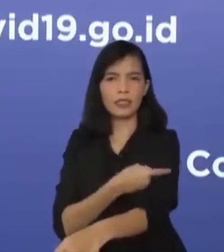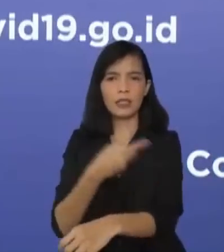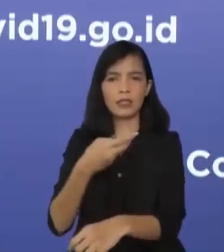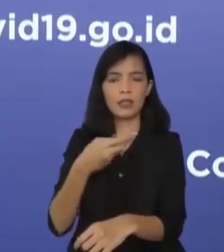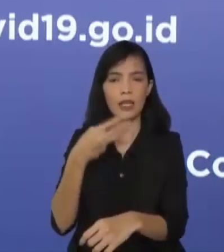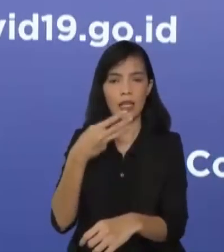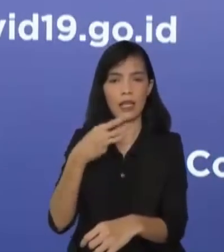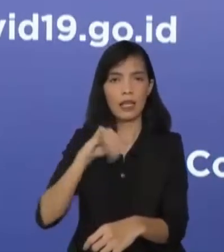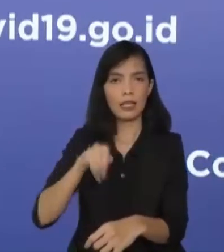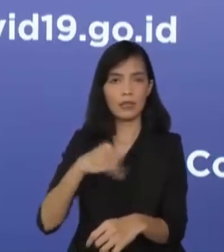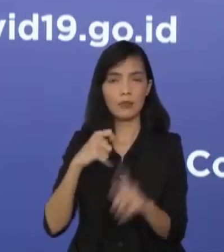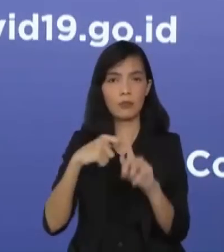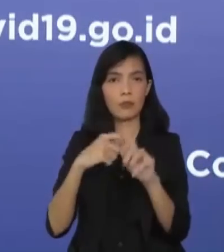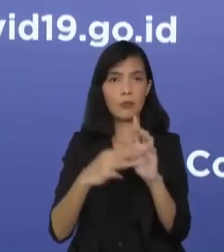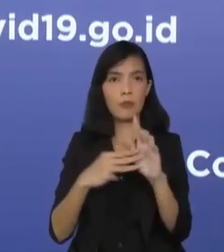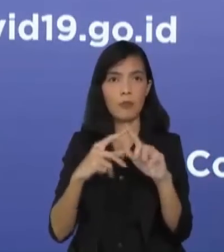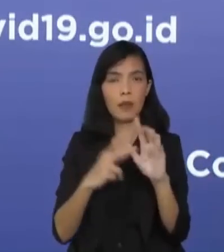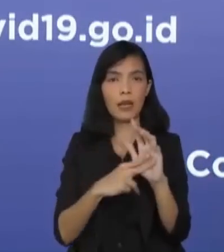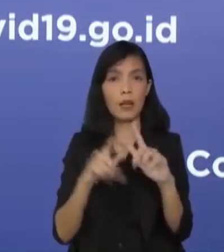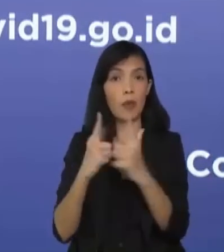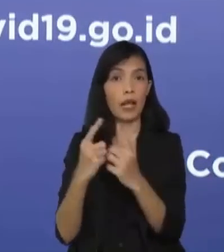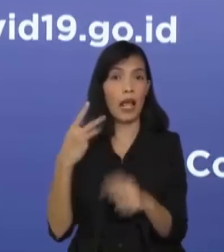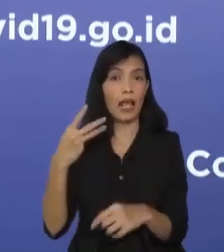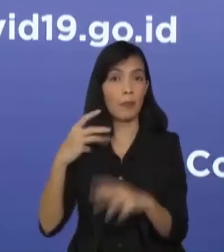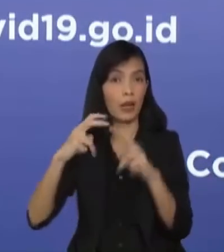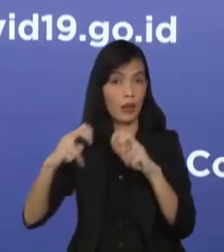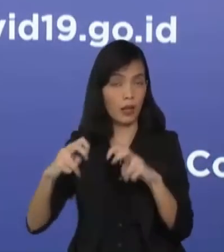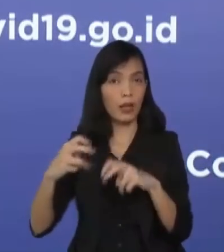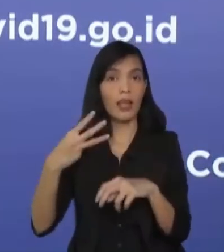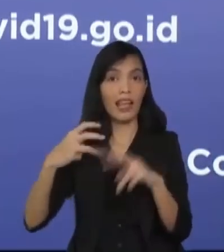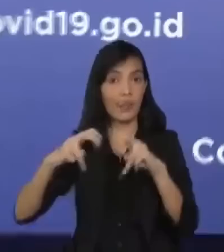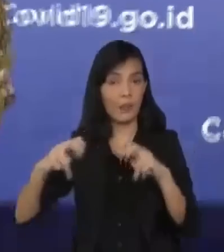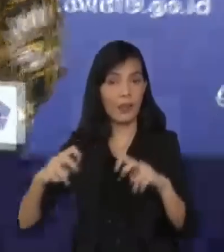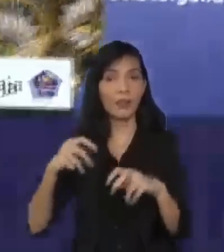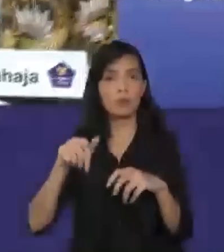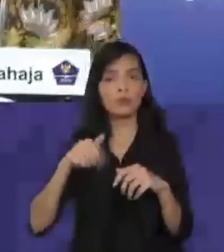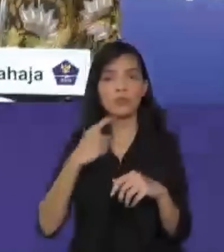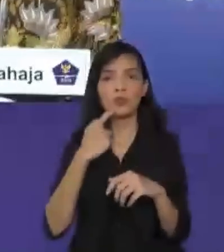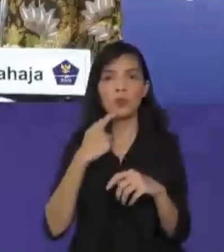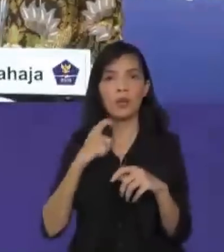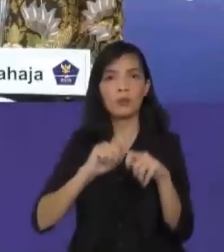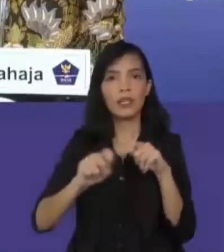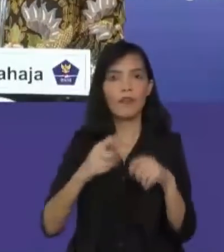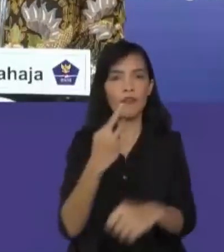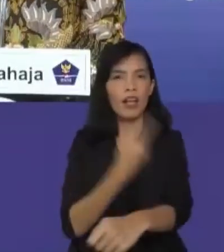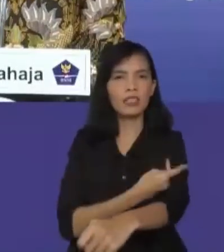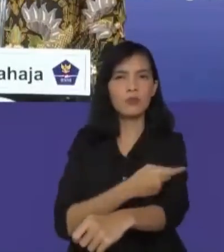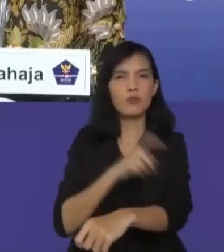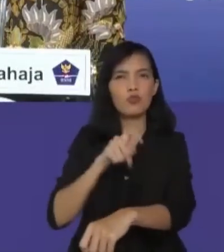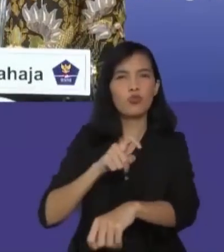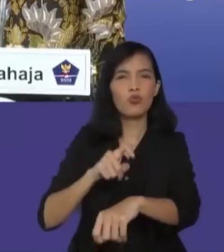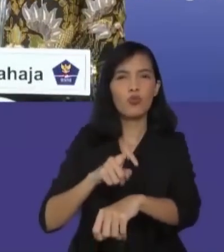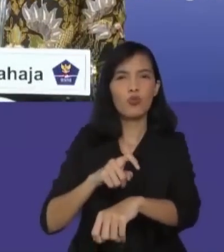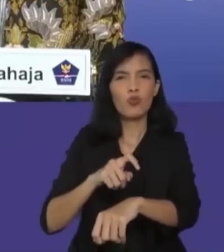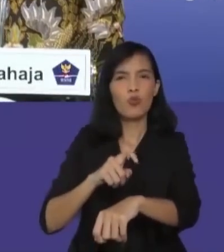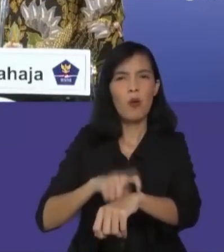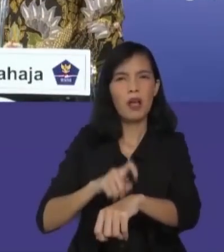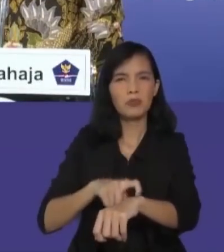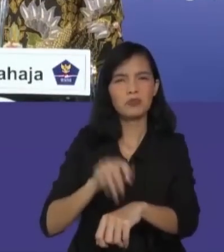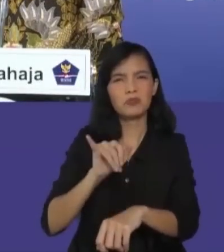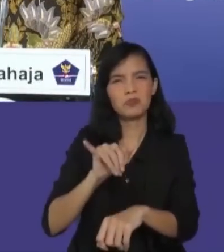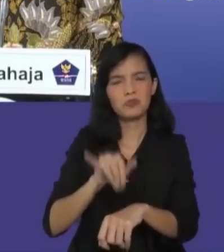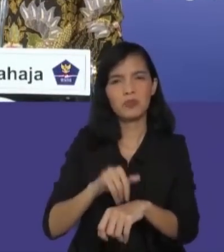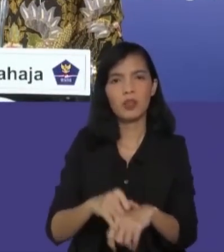Eijkman sedang berupaya untuk memulai upaya pembuatan vaksin yang memang tidak akan memakan waktu yang pendek. Salah